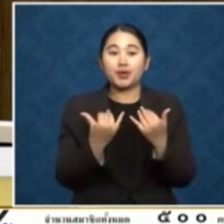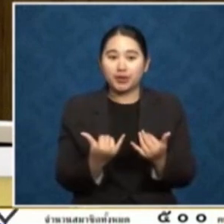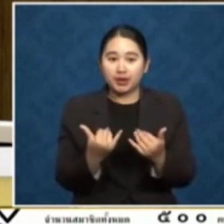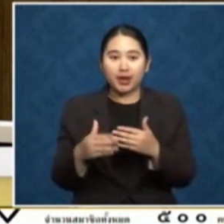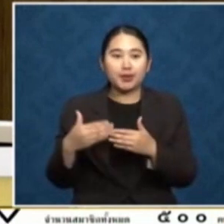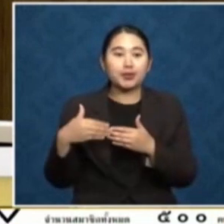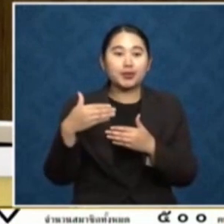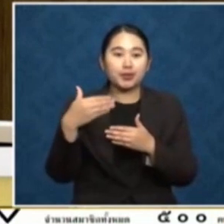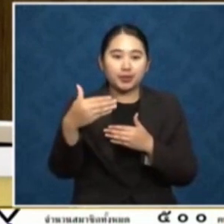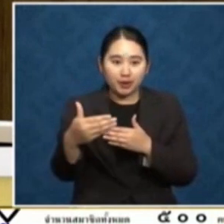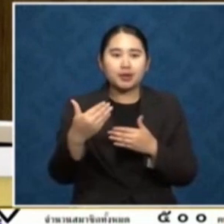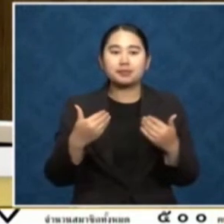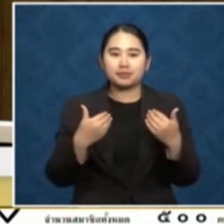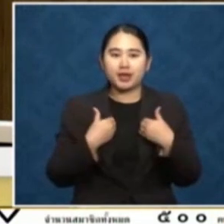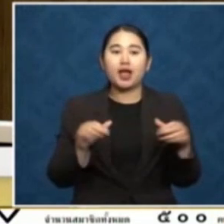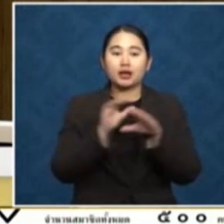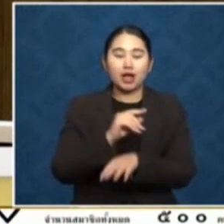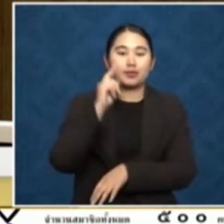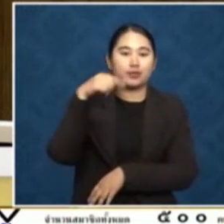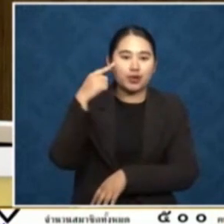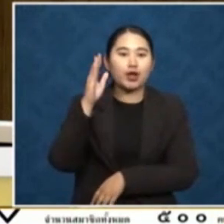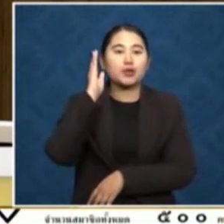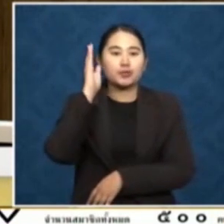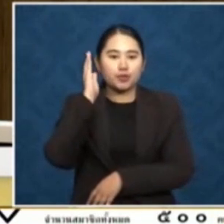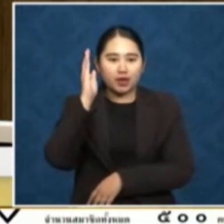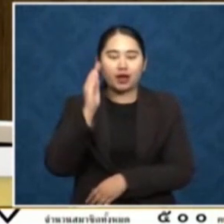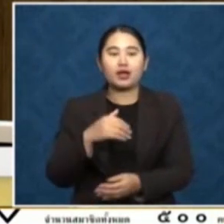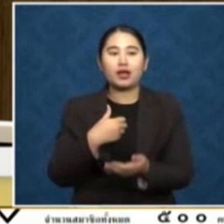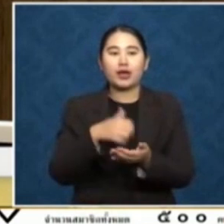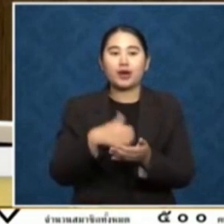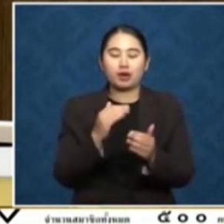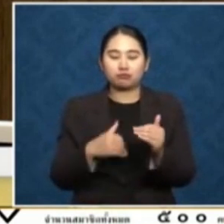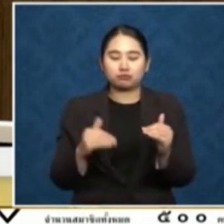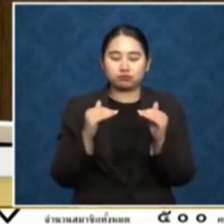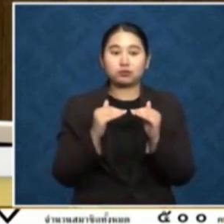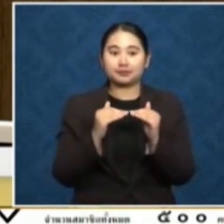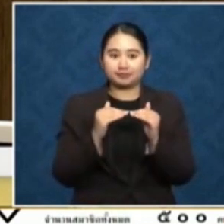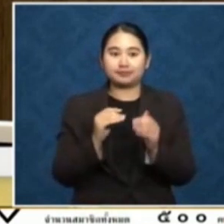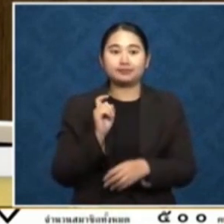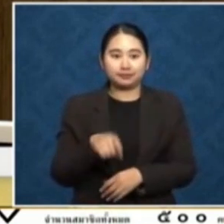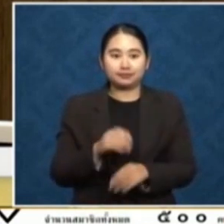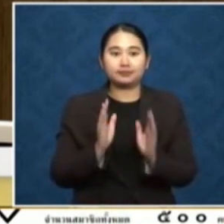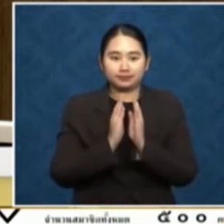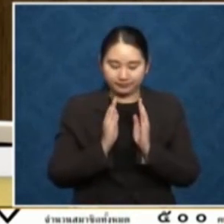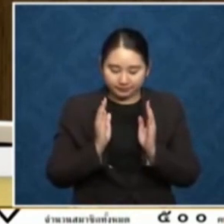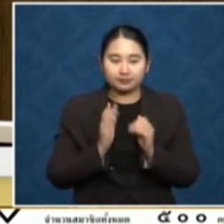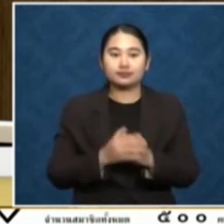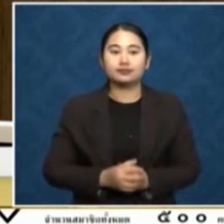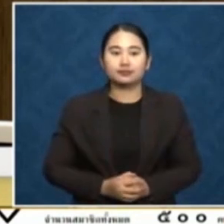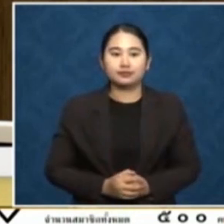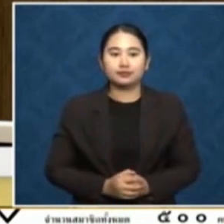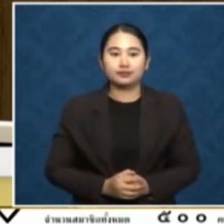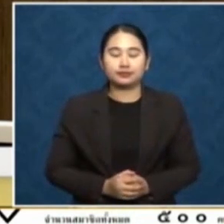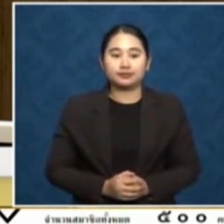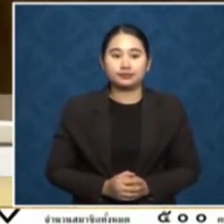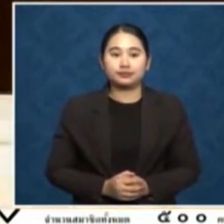และเรื่องเล่าจากวันนี้เหมือนกับเพศชายเพศหญิงที่เราต้องยืนอย่างทัดเทียมเท่าเทียมกันค่ะขอบคุ